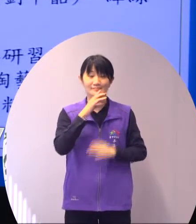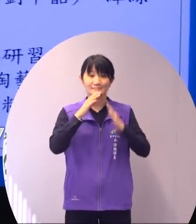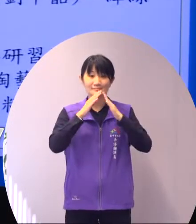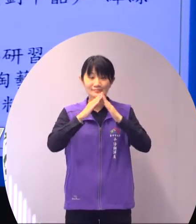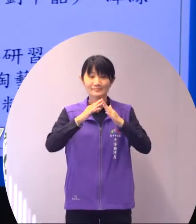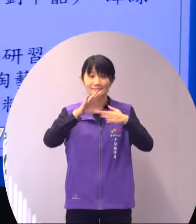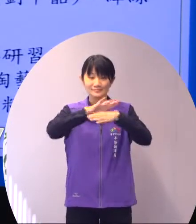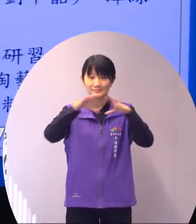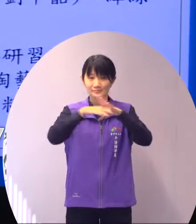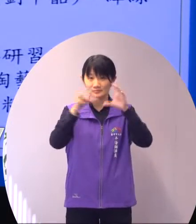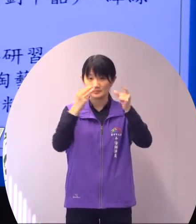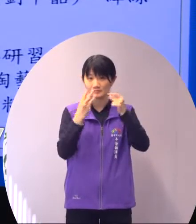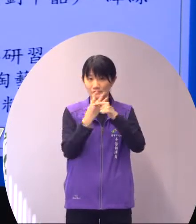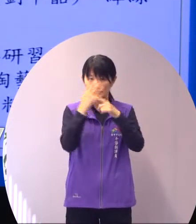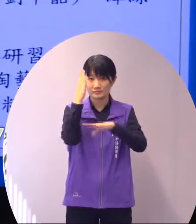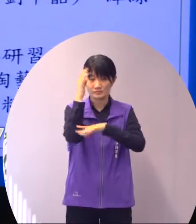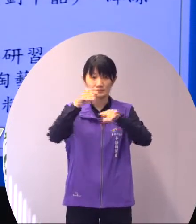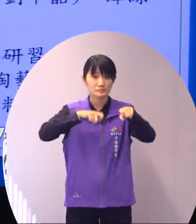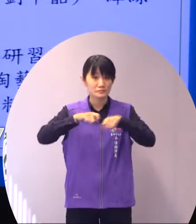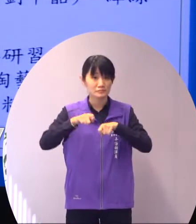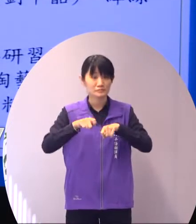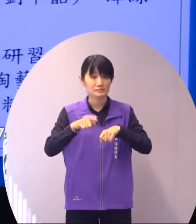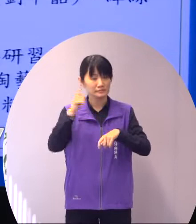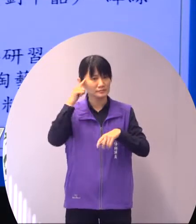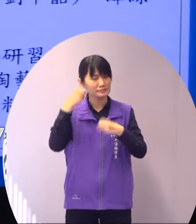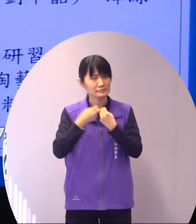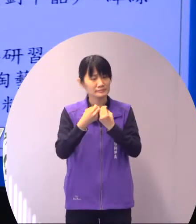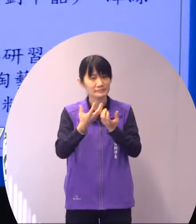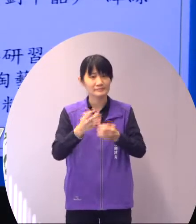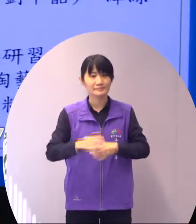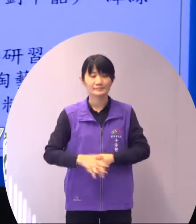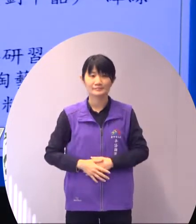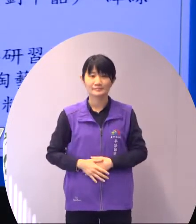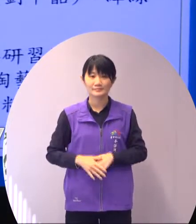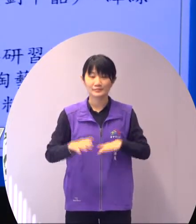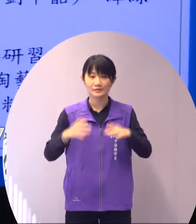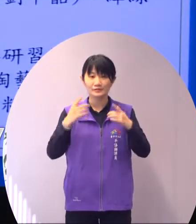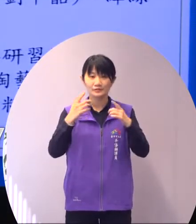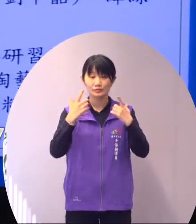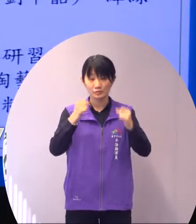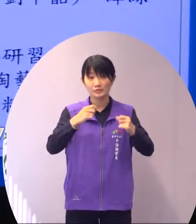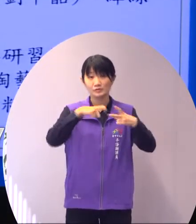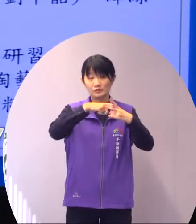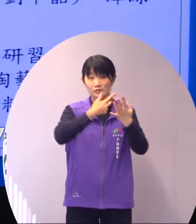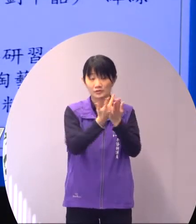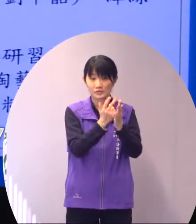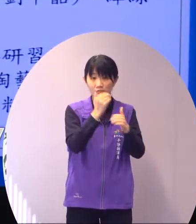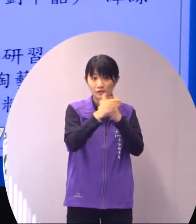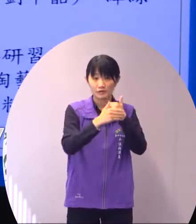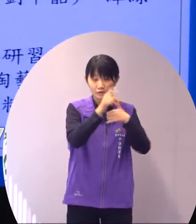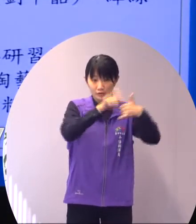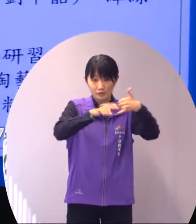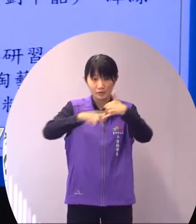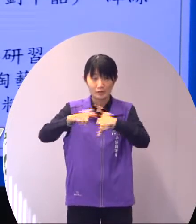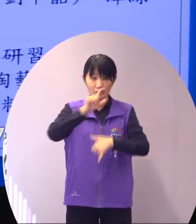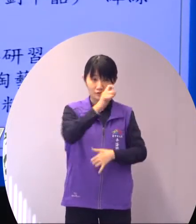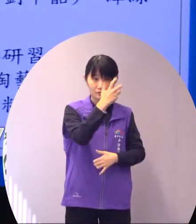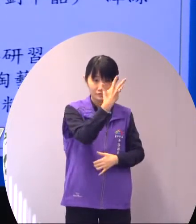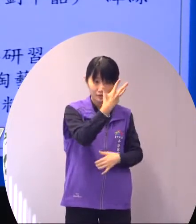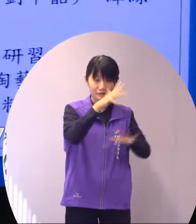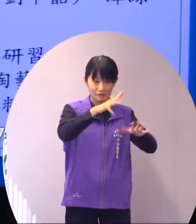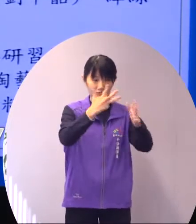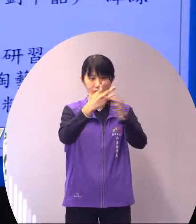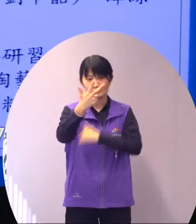政策部分，目前本市的传统工艺保存者原来是18人，目前是17人，那位居六都第